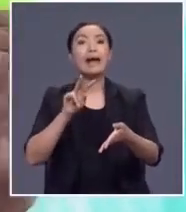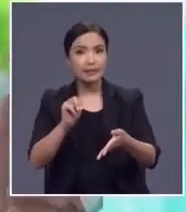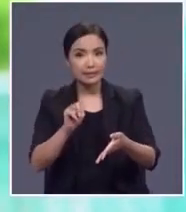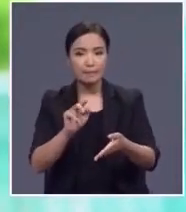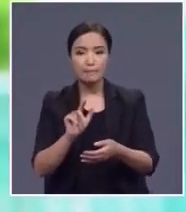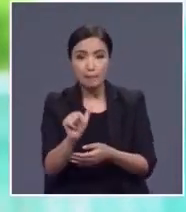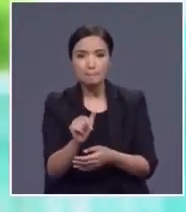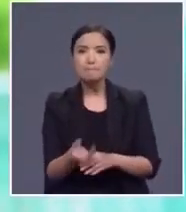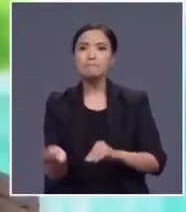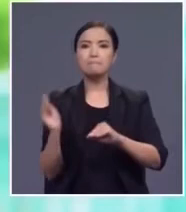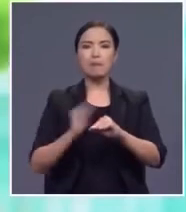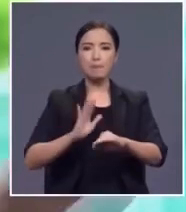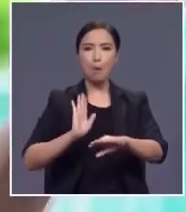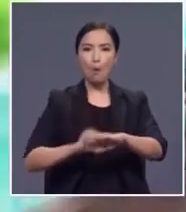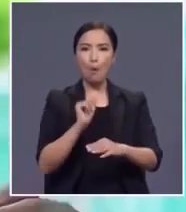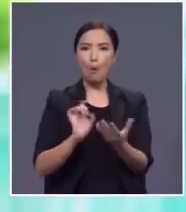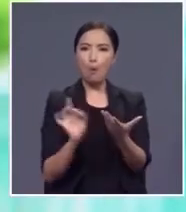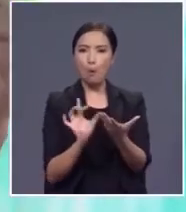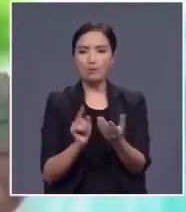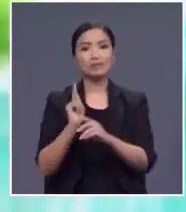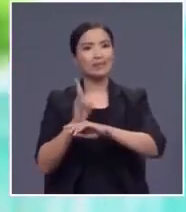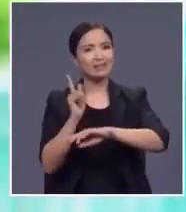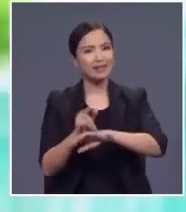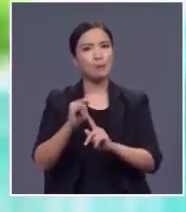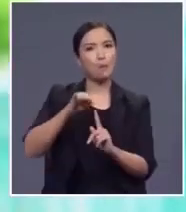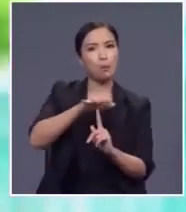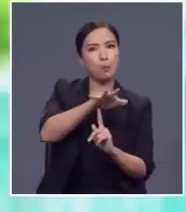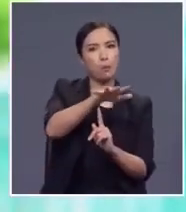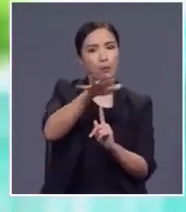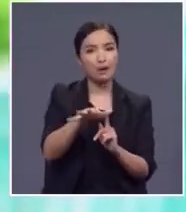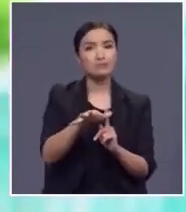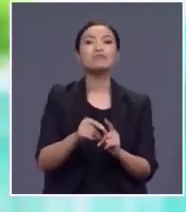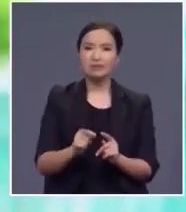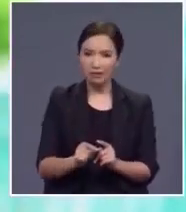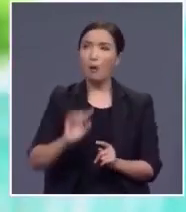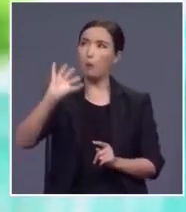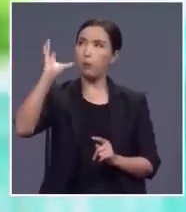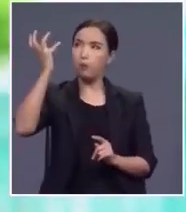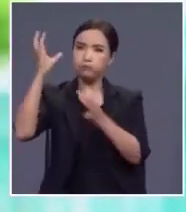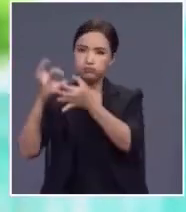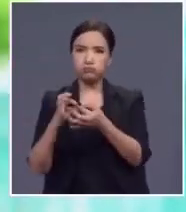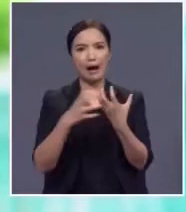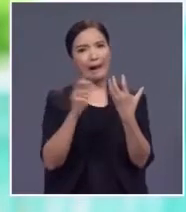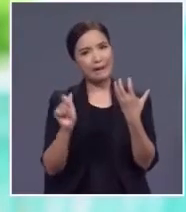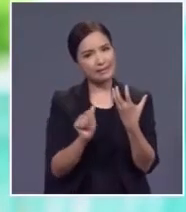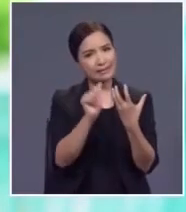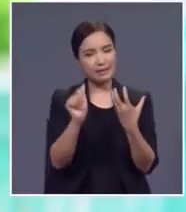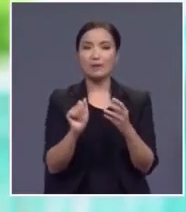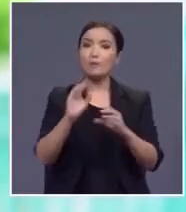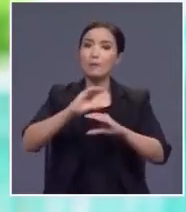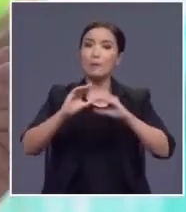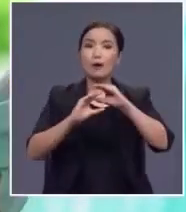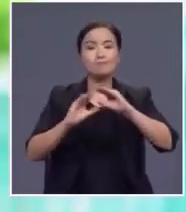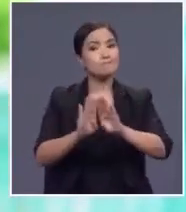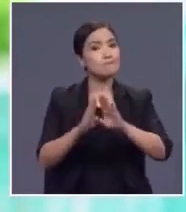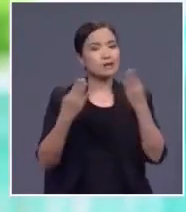ภาพในการใช้อินเทอร์เน็ตของประชาคมโลกกับภูมิภาคเอเชียโดยจะเป็นการเปิดโครงการที่เรามีมาตั้งแ